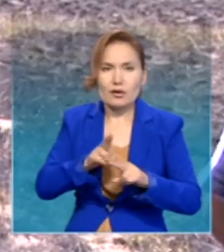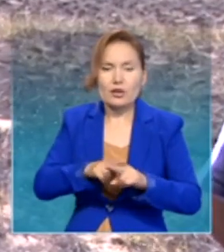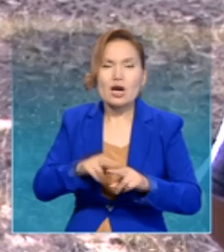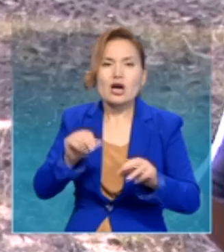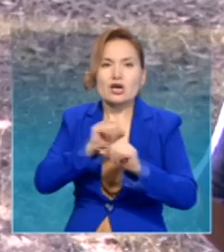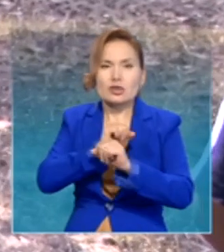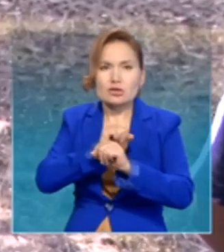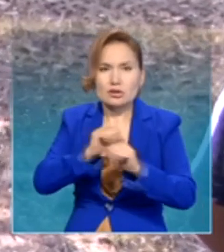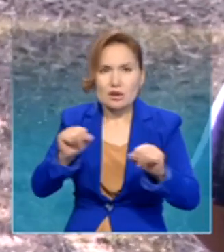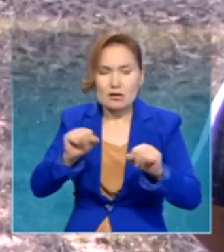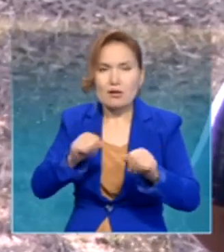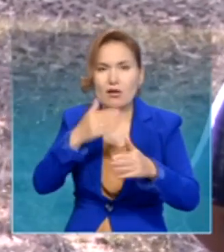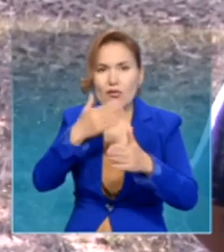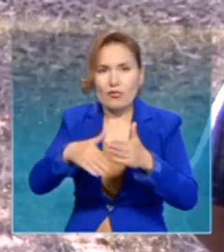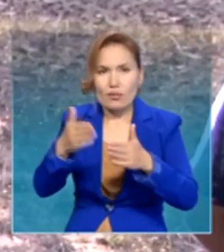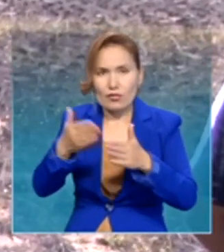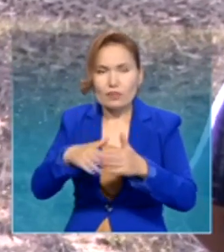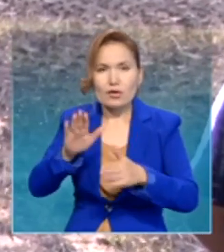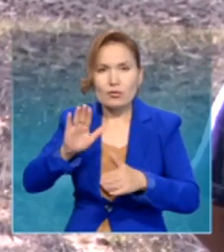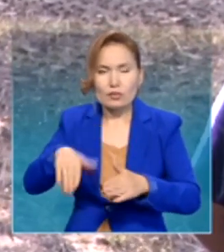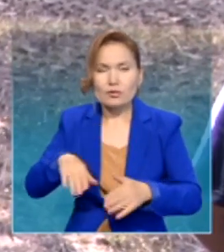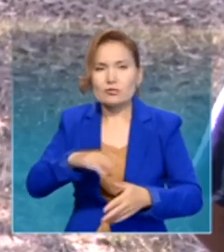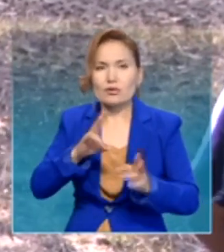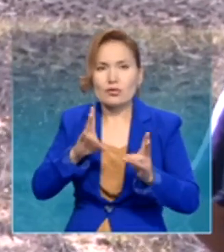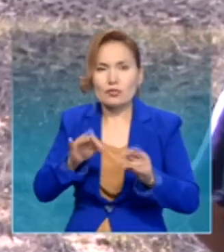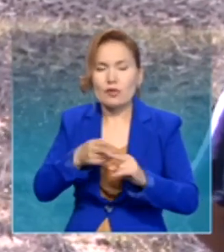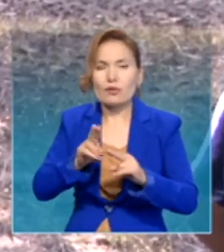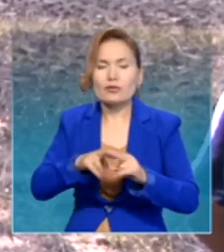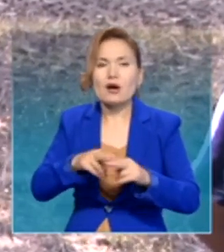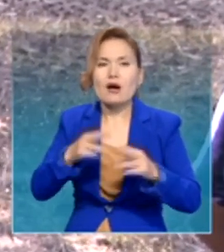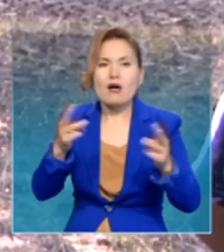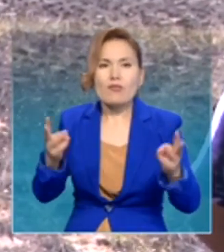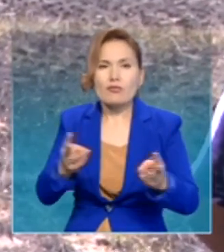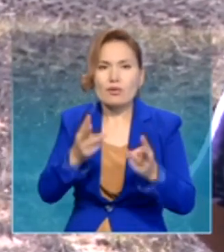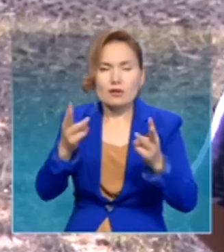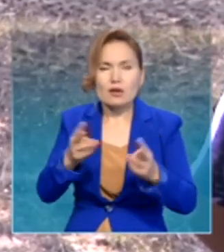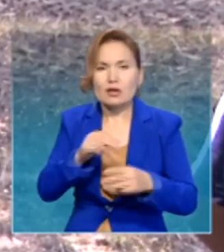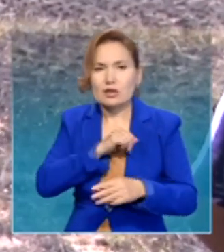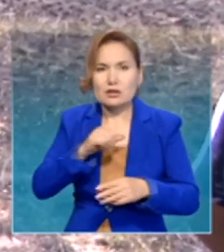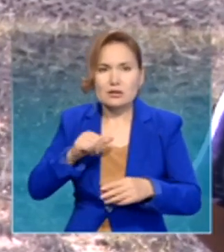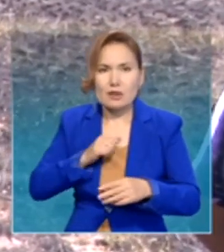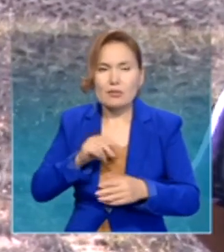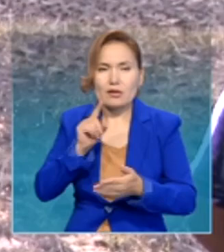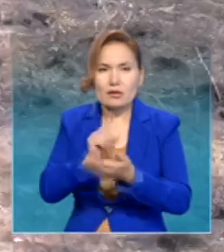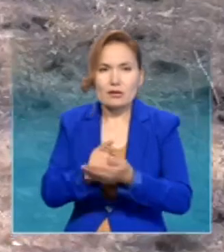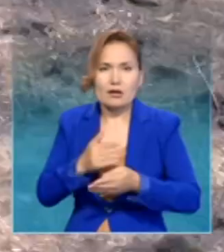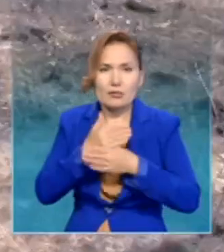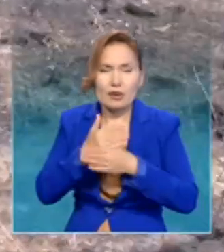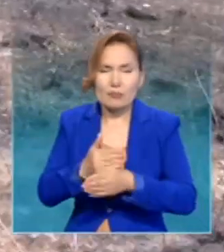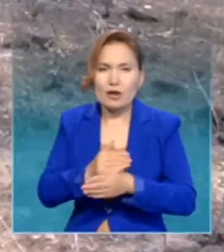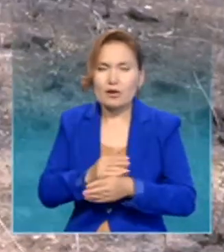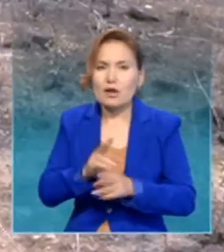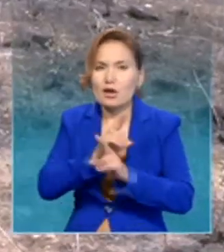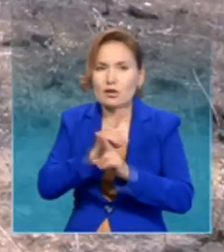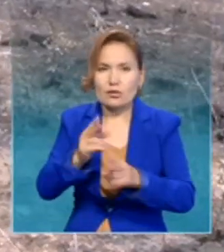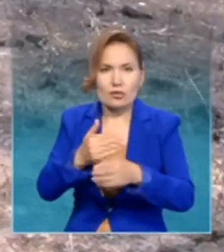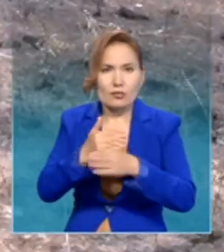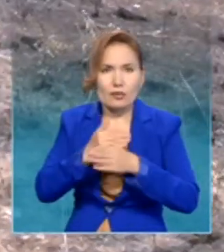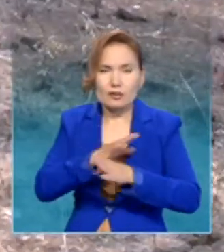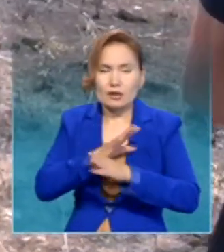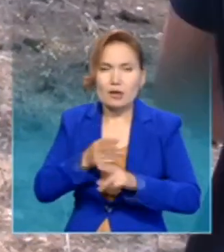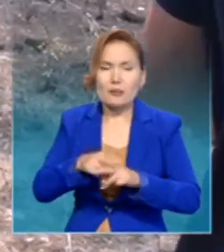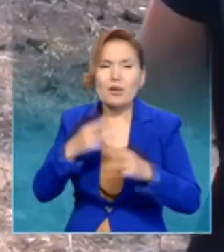бар. Отопление бар, отпашка жоқ. Водовоз, пожарный машина керек мысалға. Тұрғындардың айтуынша